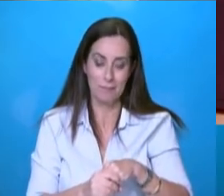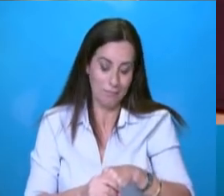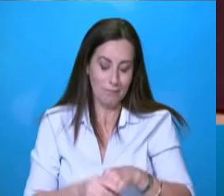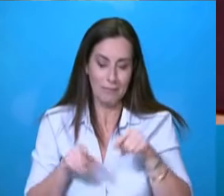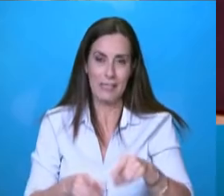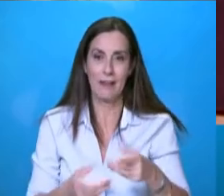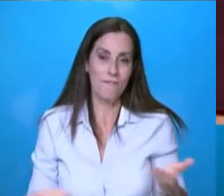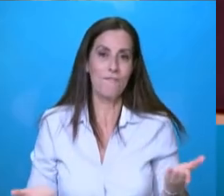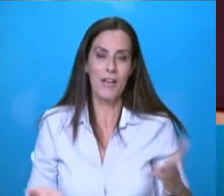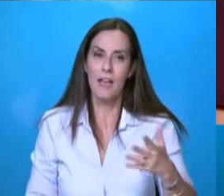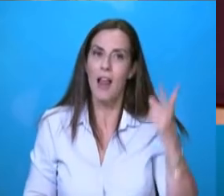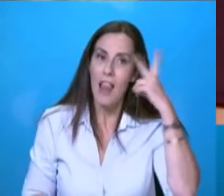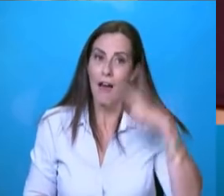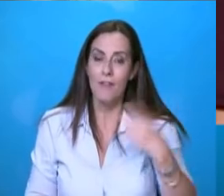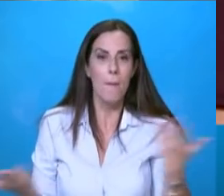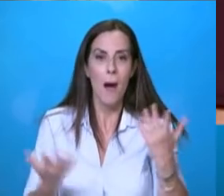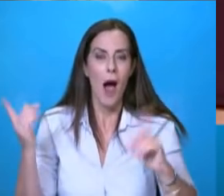מזה ולהבין